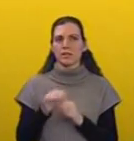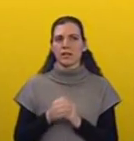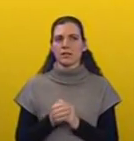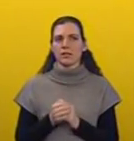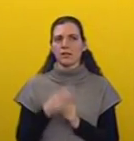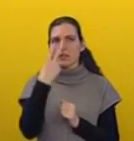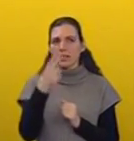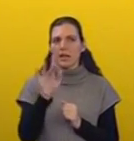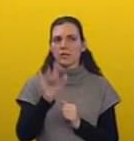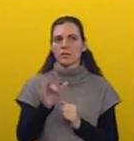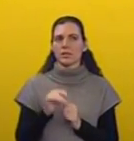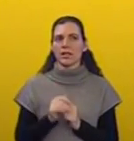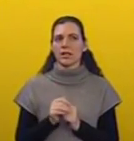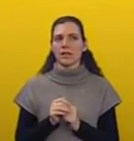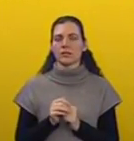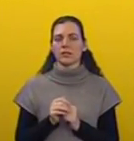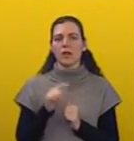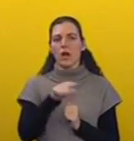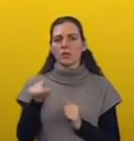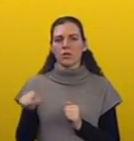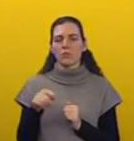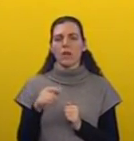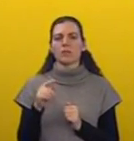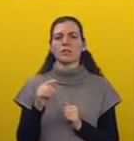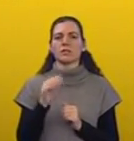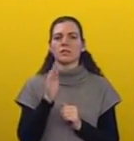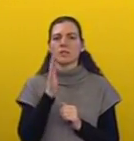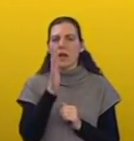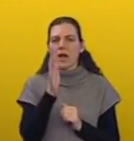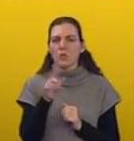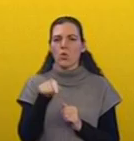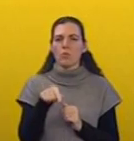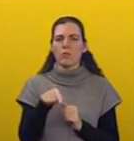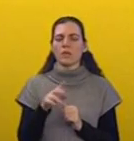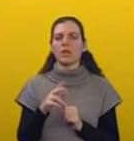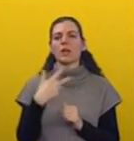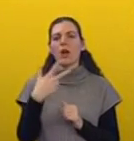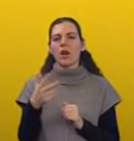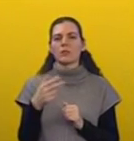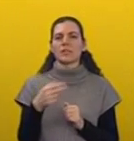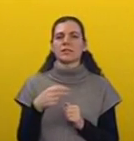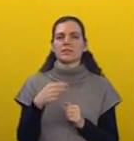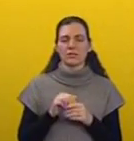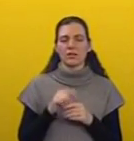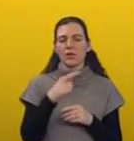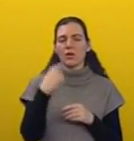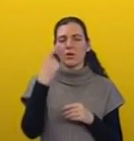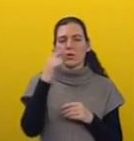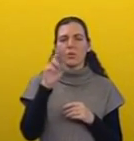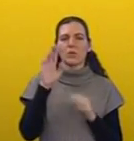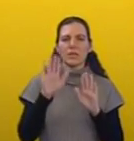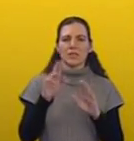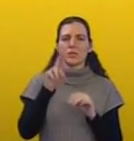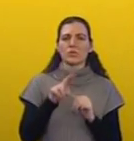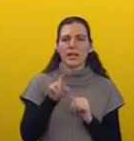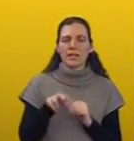érzéketlen. Emiatt a földközi és az égei tenger egy egyre zsúfoltabb temetővé változott, mondta az egyházfő, aki a